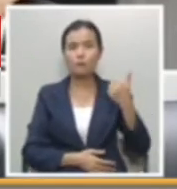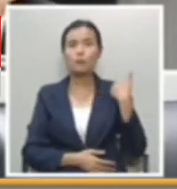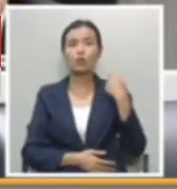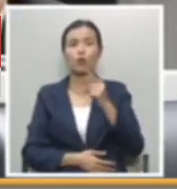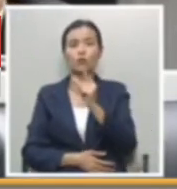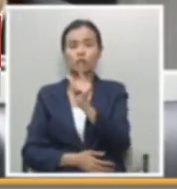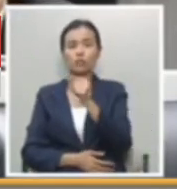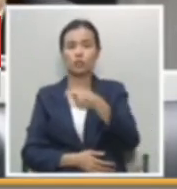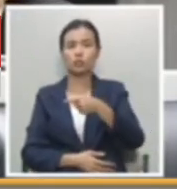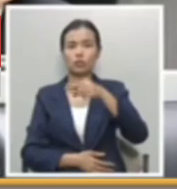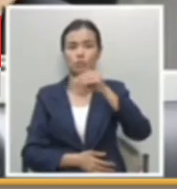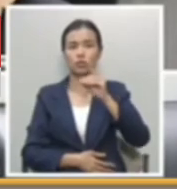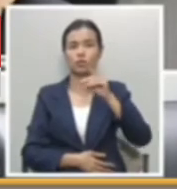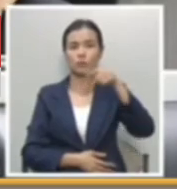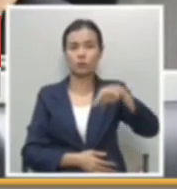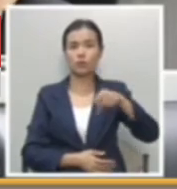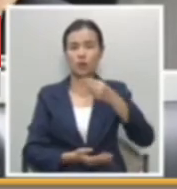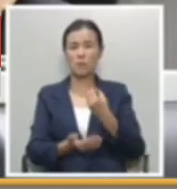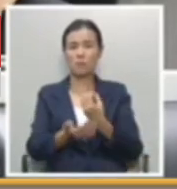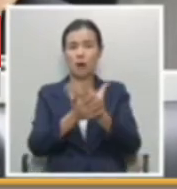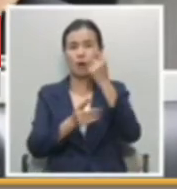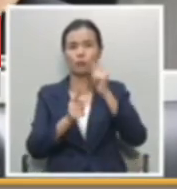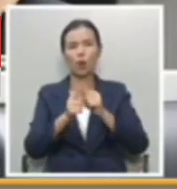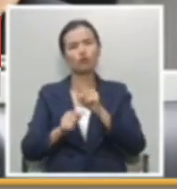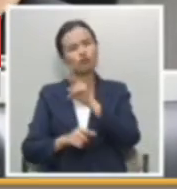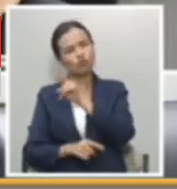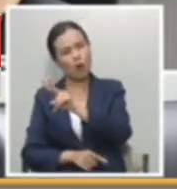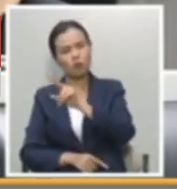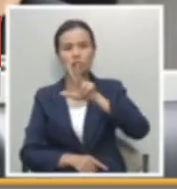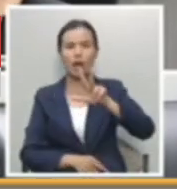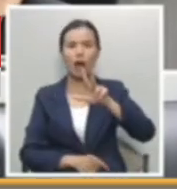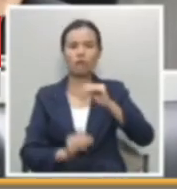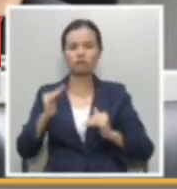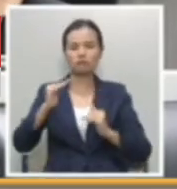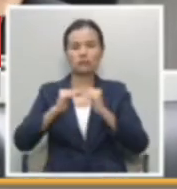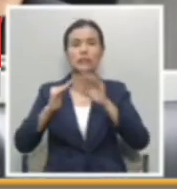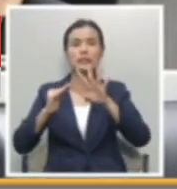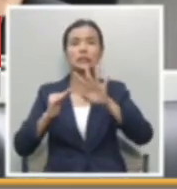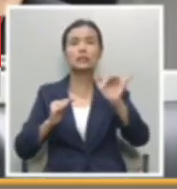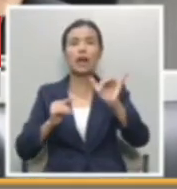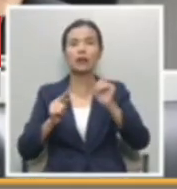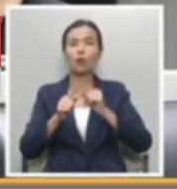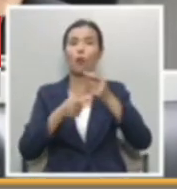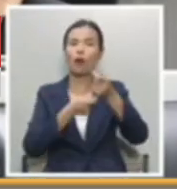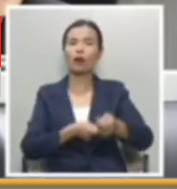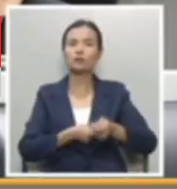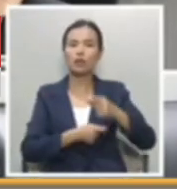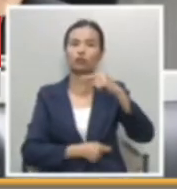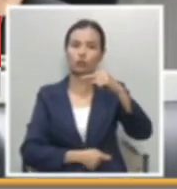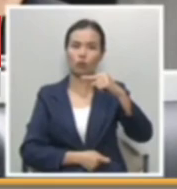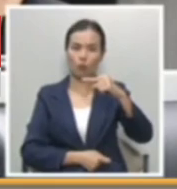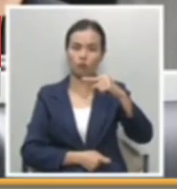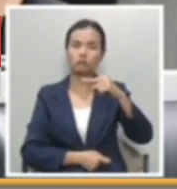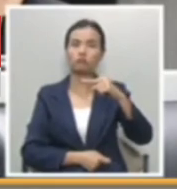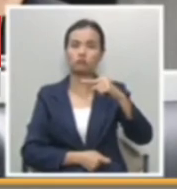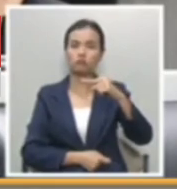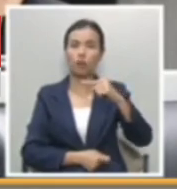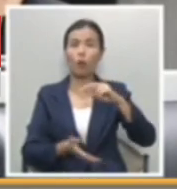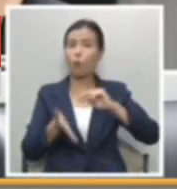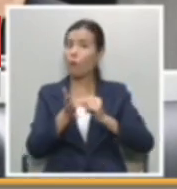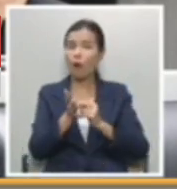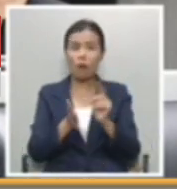ปีหนึ่ง2บ้าง3บ้างไม่ถึง4แต่ GDP ภาคการเกษตรติดลบหมายความว่าอะไร